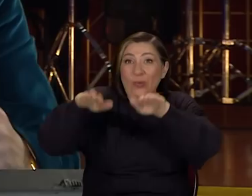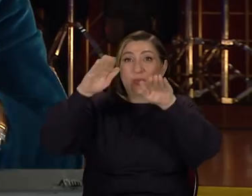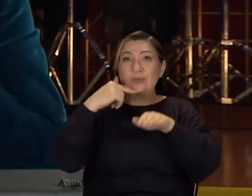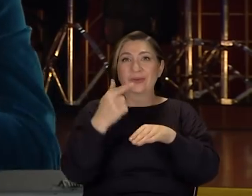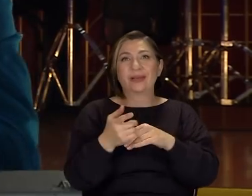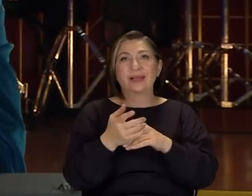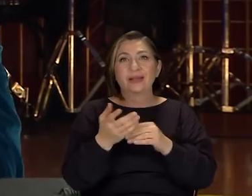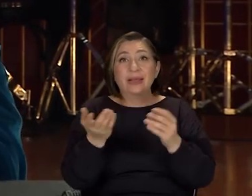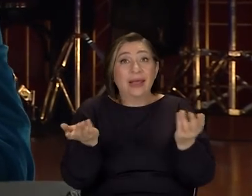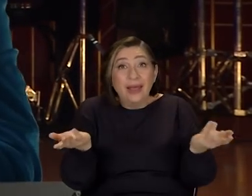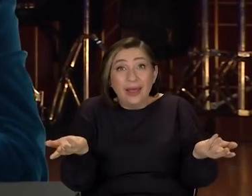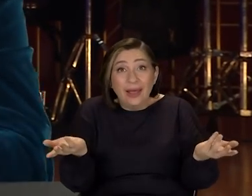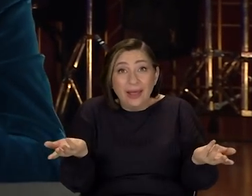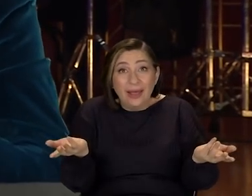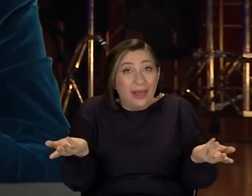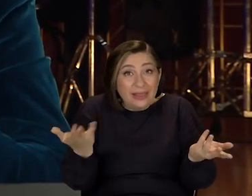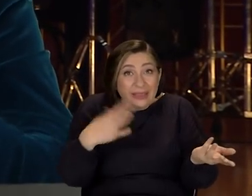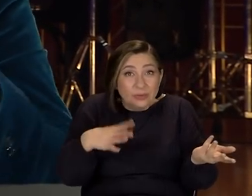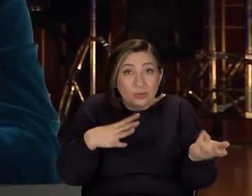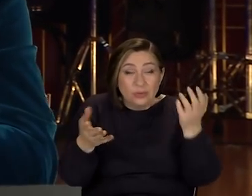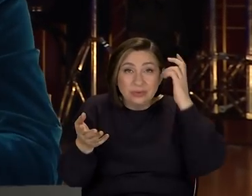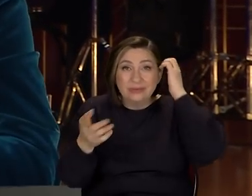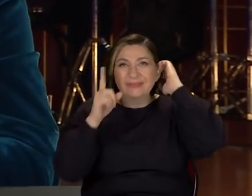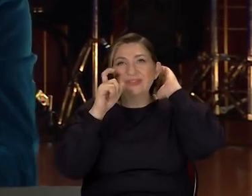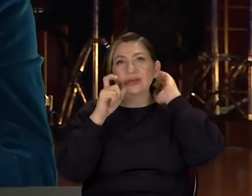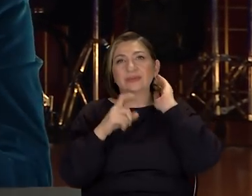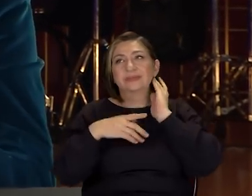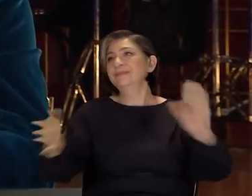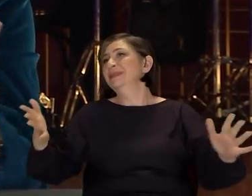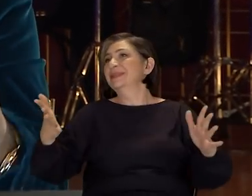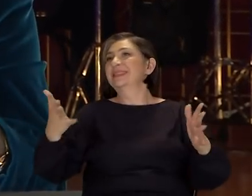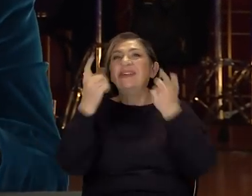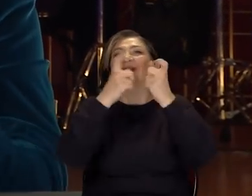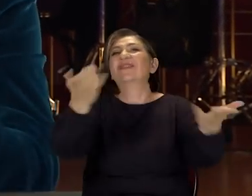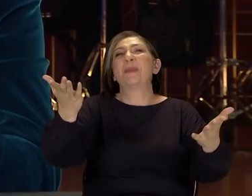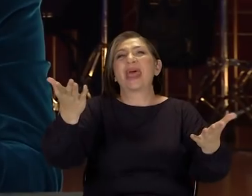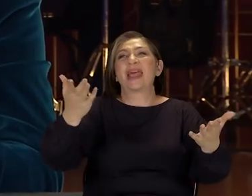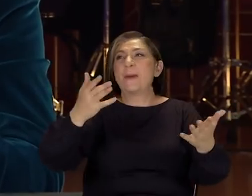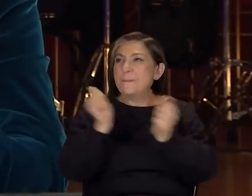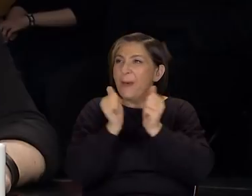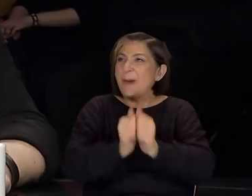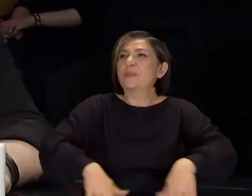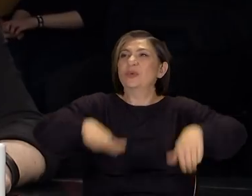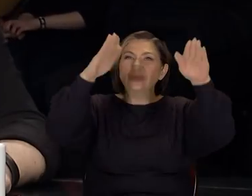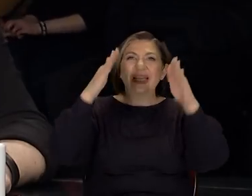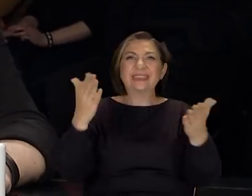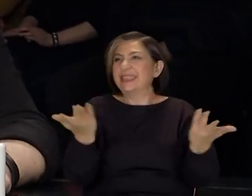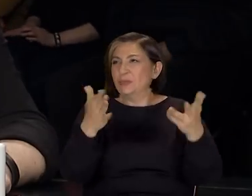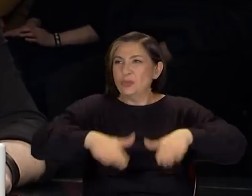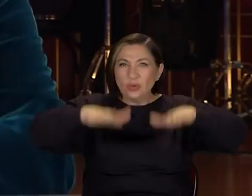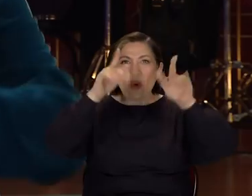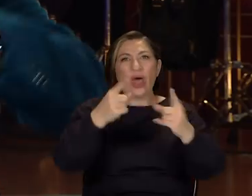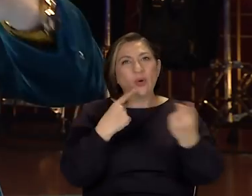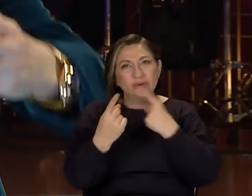Ben de diyor nani ne istiyorsun? Bir fotoğraf. Lan niye fotoğraf çekiyorsun? Beraber büyüdüysek nasıl büyüdük